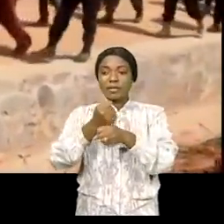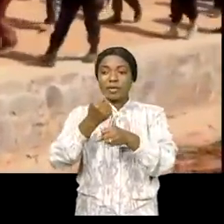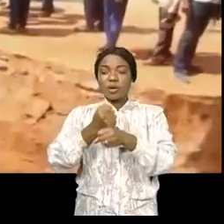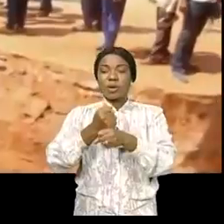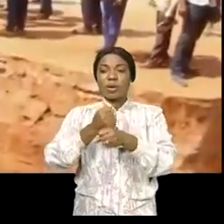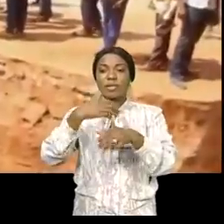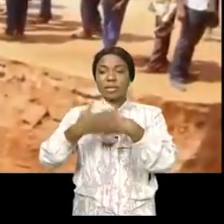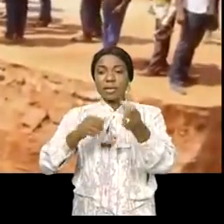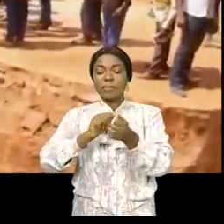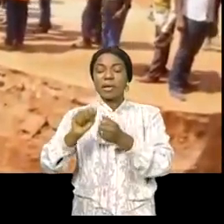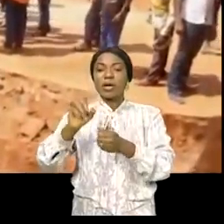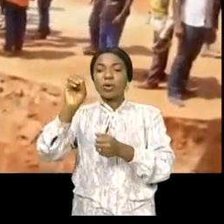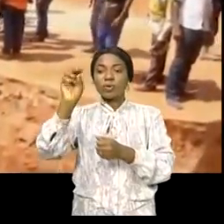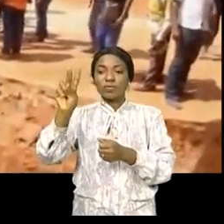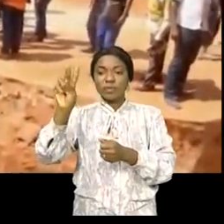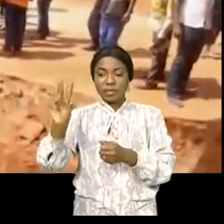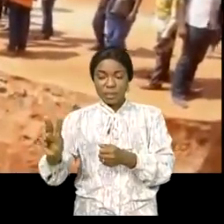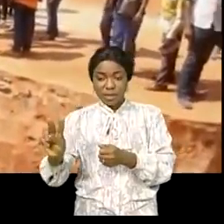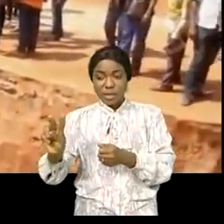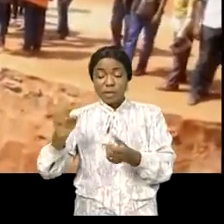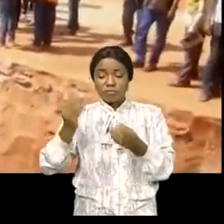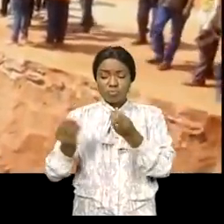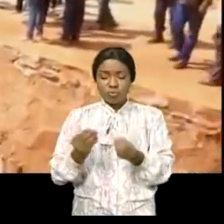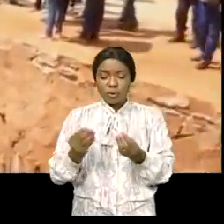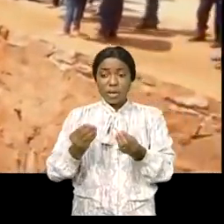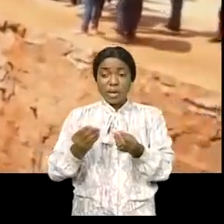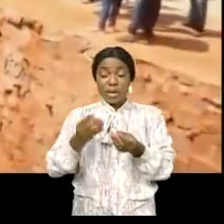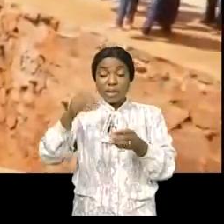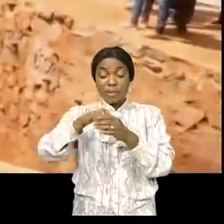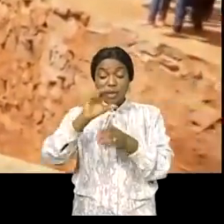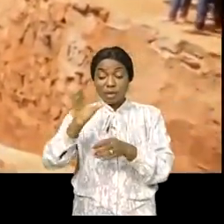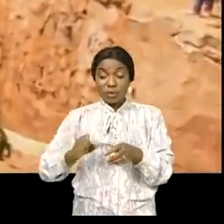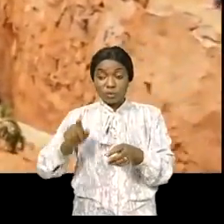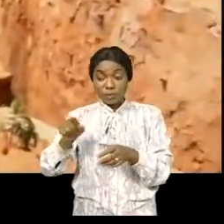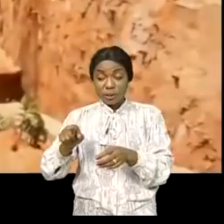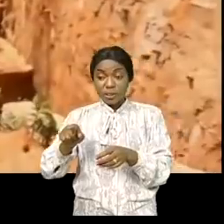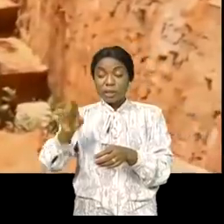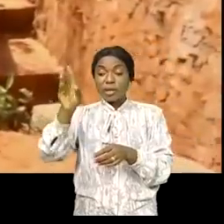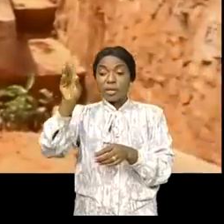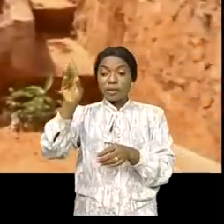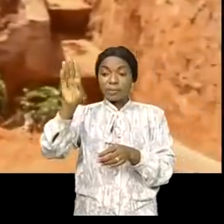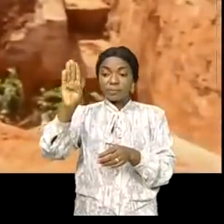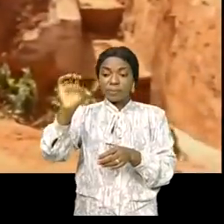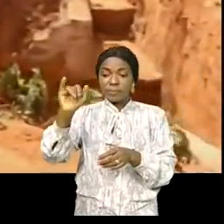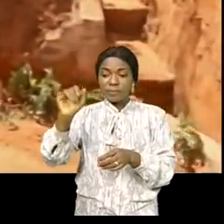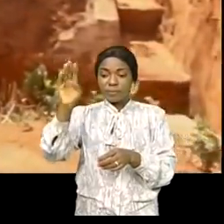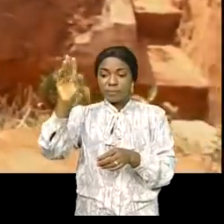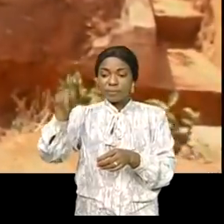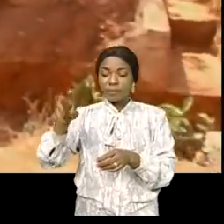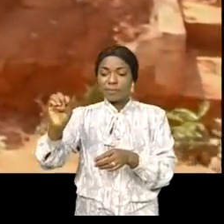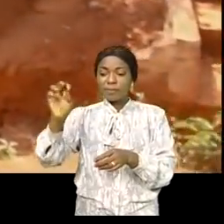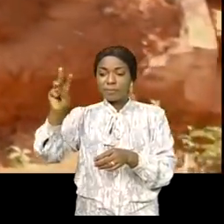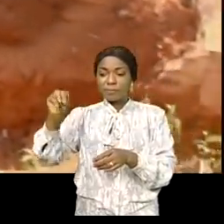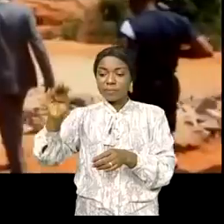par l'OVD sur le ravin Mère Ostia dans la commune de Bipemba, Bobo et David dans la commune de Djoulou. Partout où